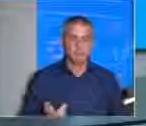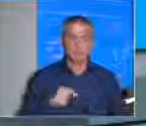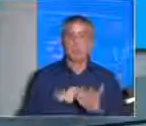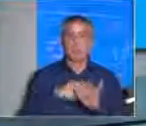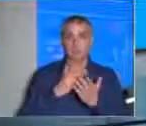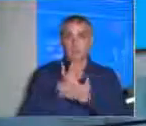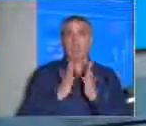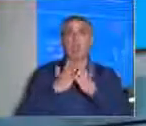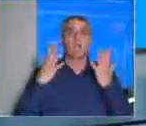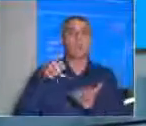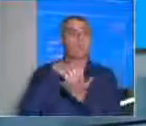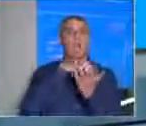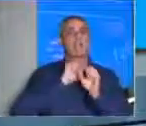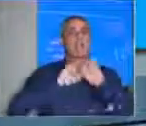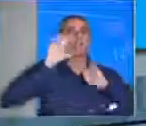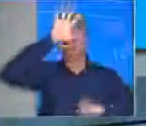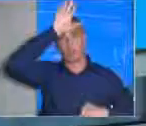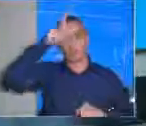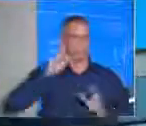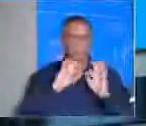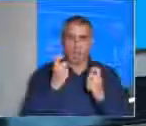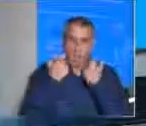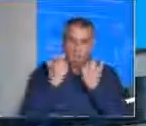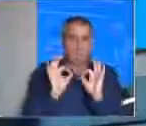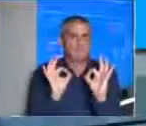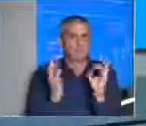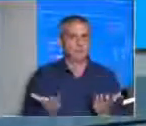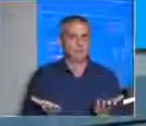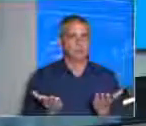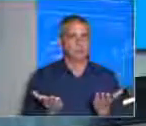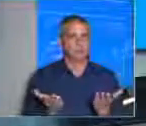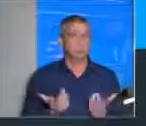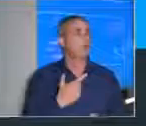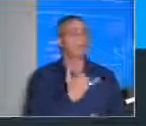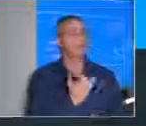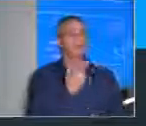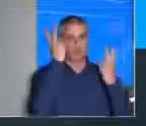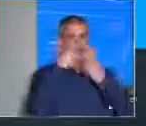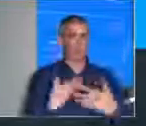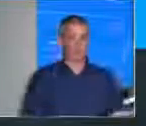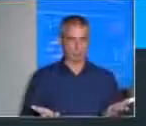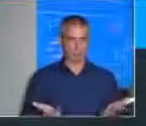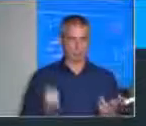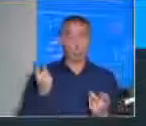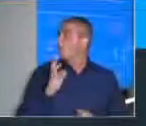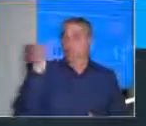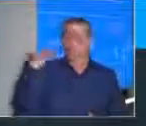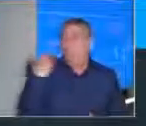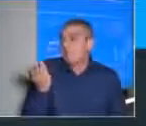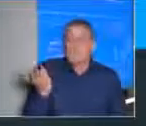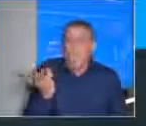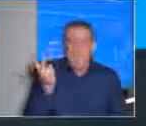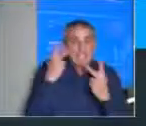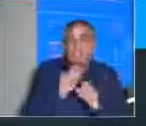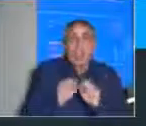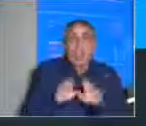חלק מאוד נכבד מאתרי הגרעין של איראן בכלל לא היו תחת פיקוח. אבל תראי מה קורה עכשיו. עכשיו אין הסכם, עכשיו הם חוזרים. אבל לא היה הסכם